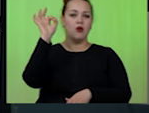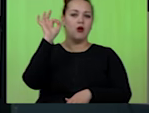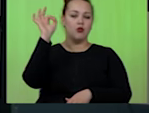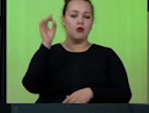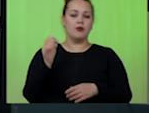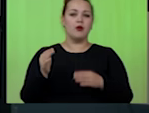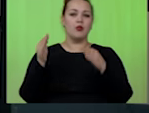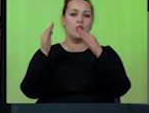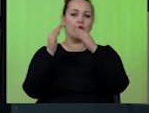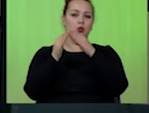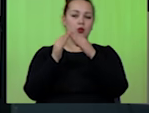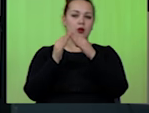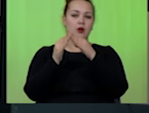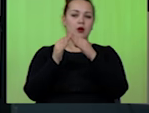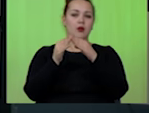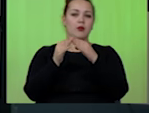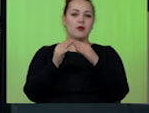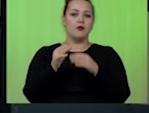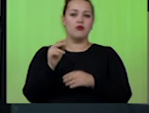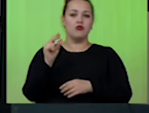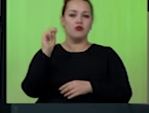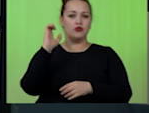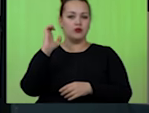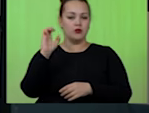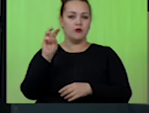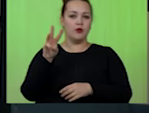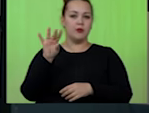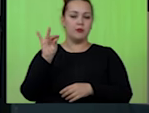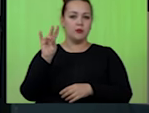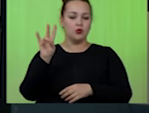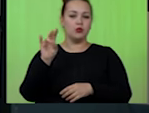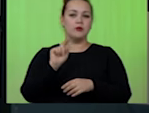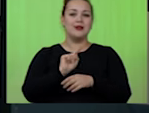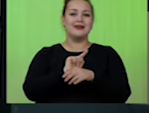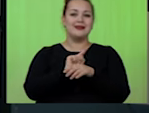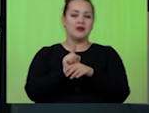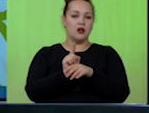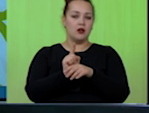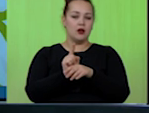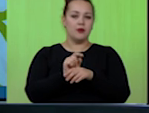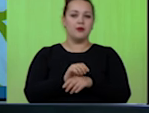угла между часовой и минутной стрелками?